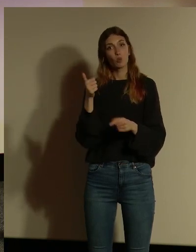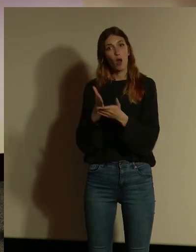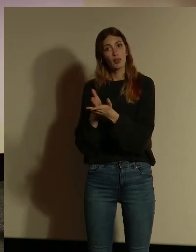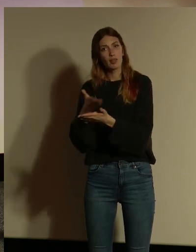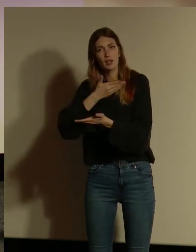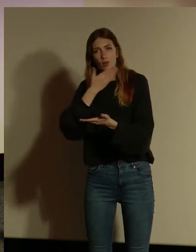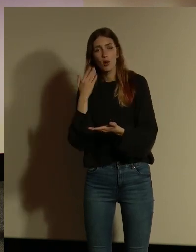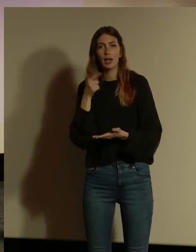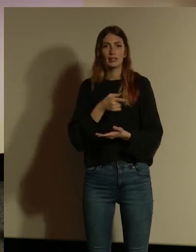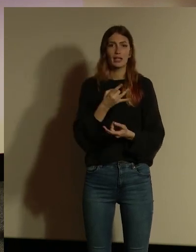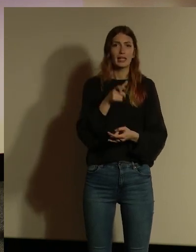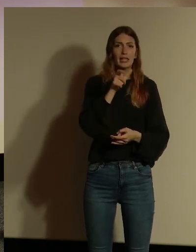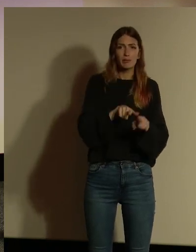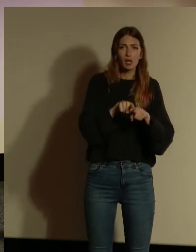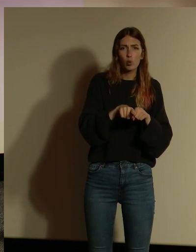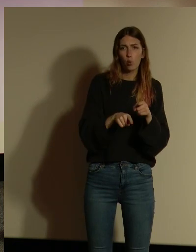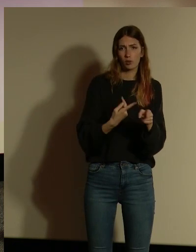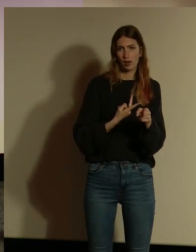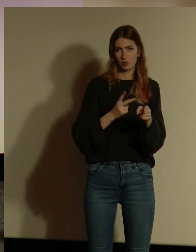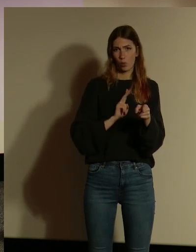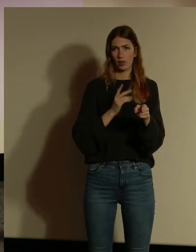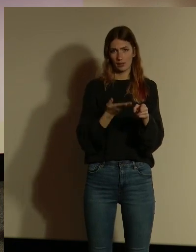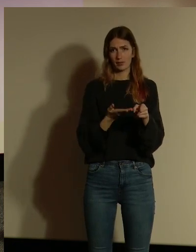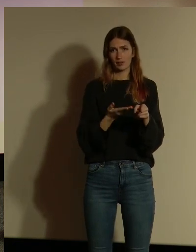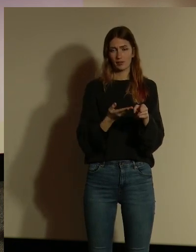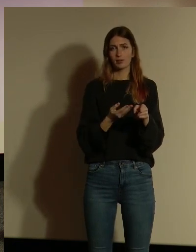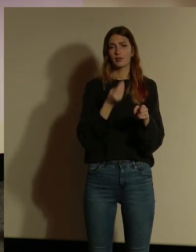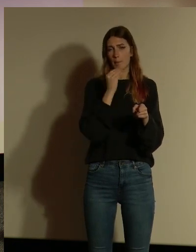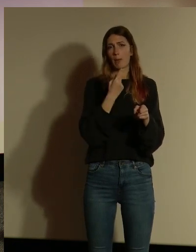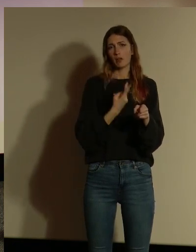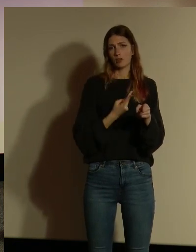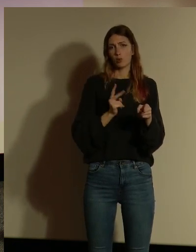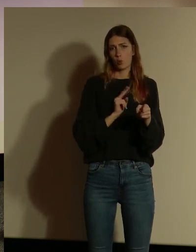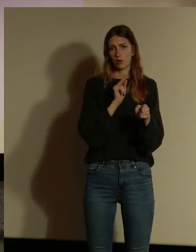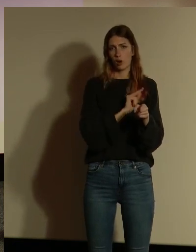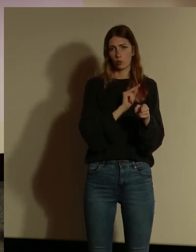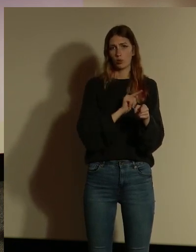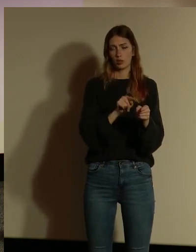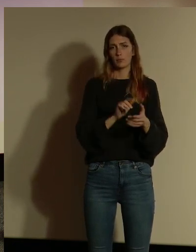sättumusega, vaid tegemist on inimese sooga, siis kasutame sõna transsooline.